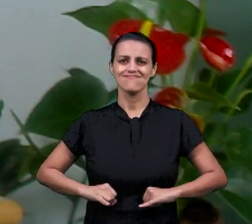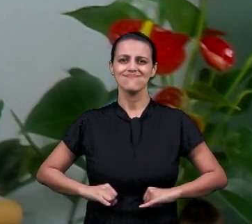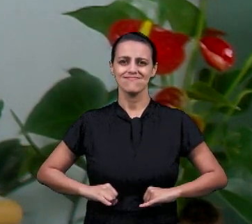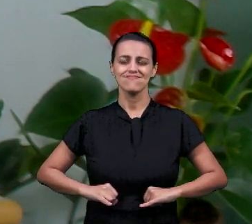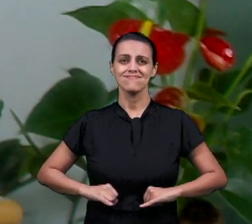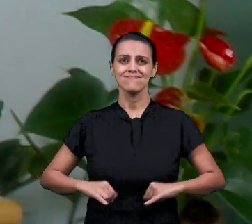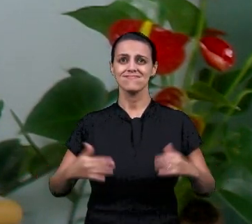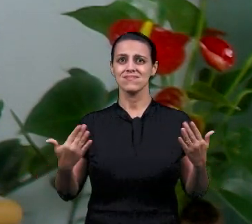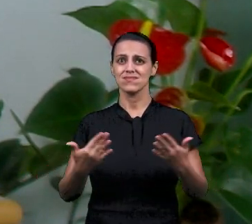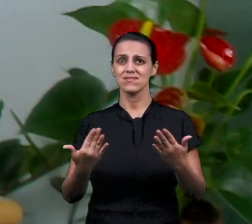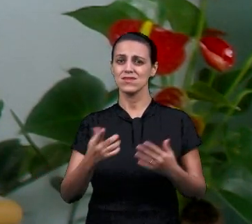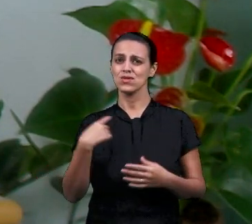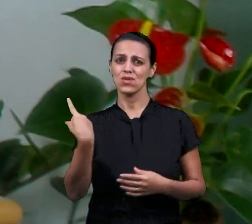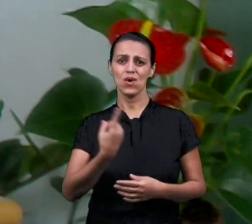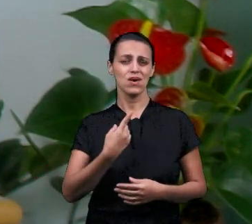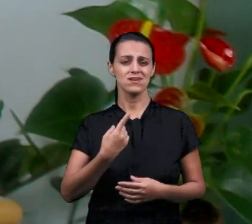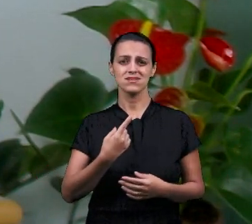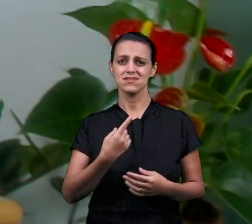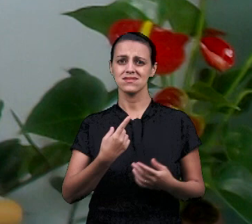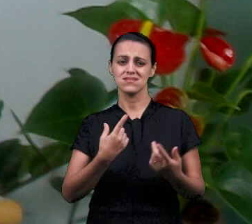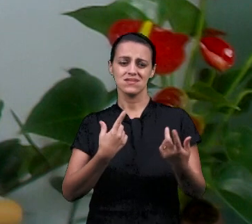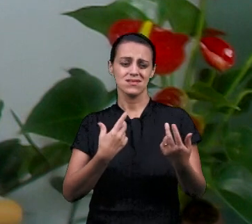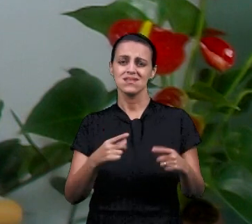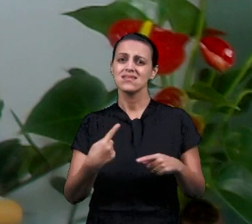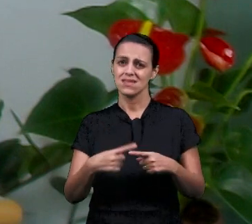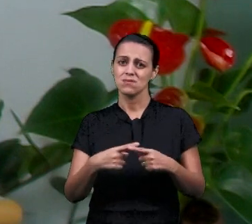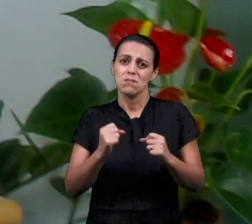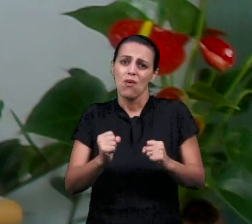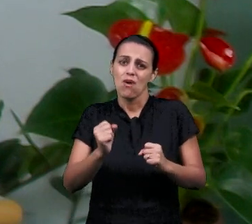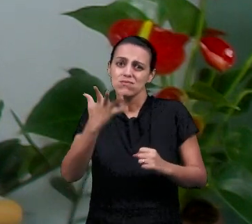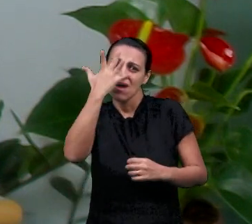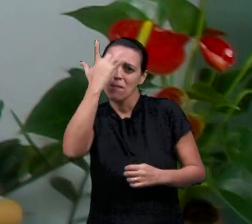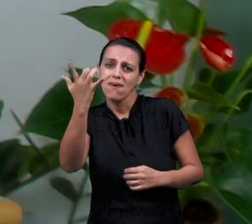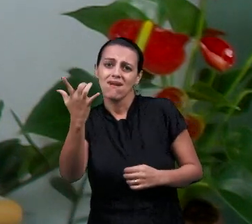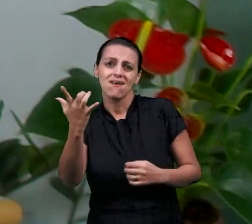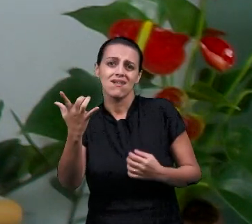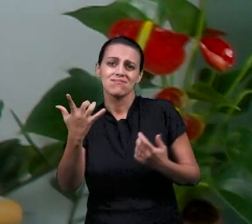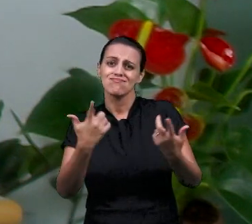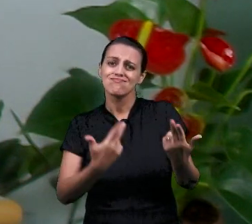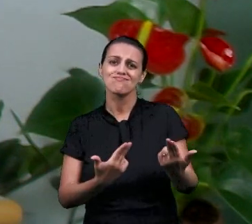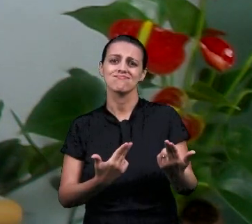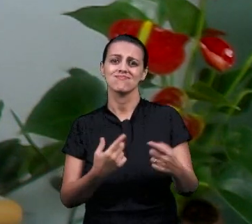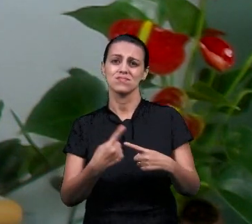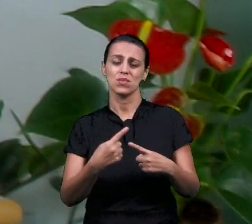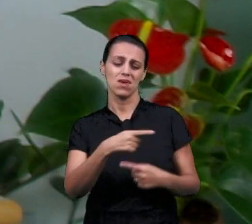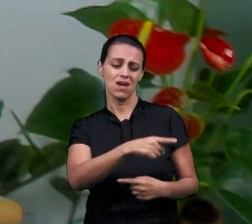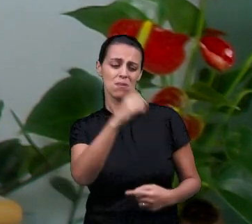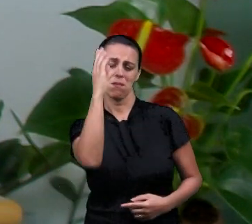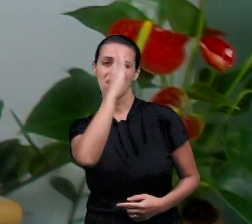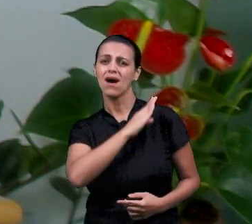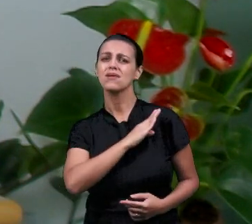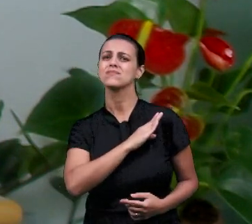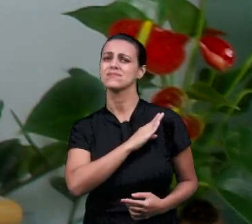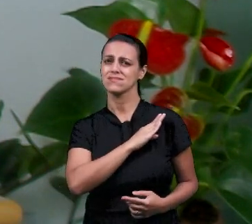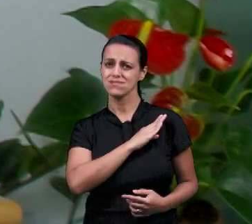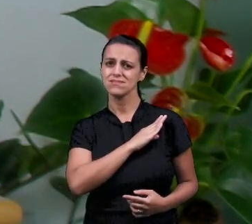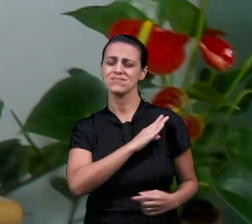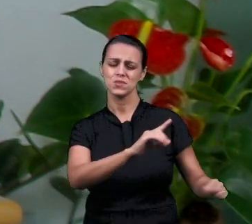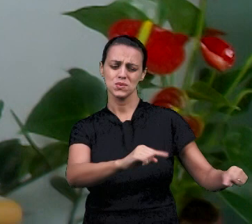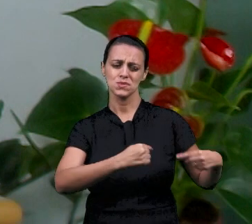train de parler aujourd'hui, nous ne sommes pas libres de demain être touchés. Parce que le mal qui est là,